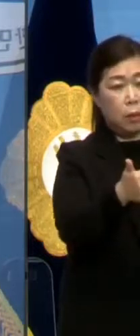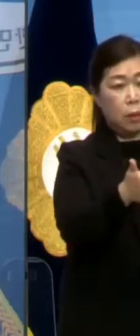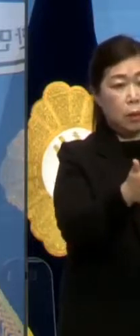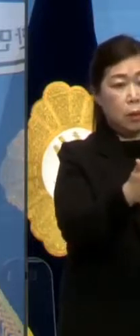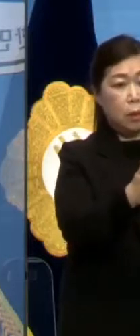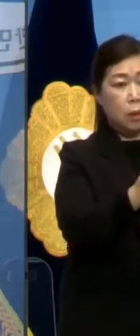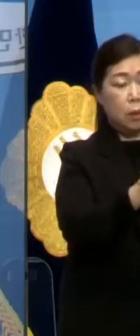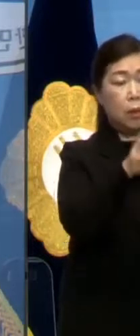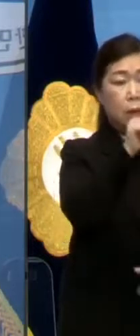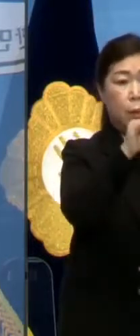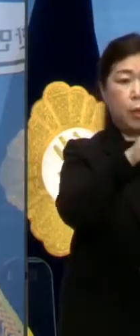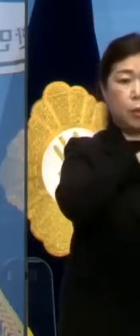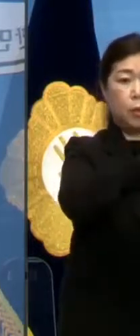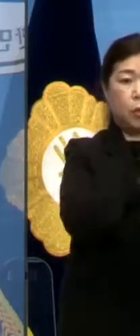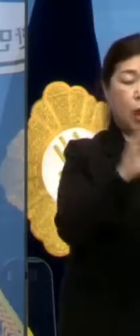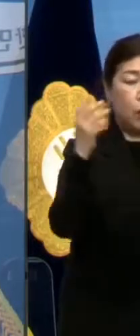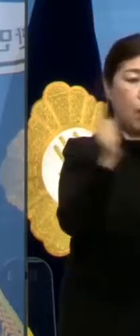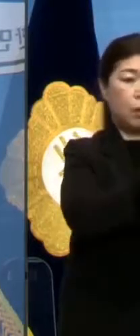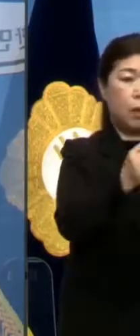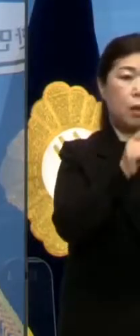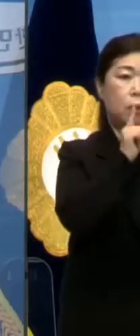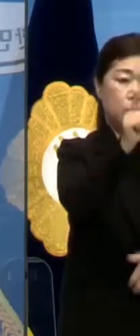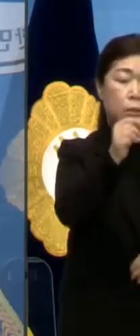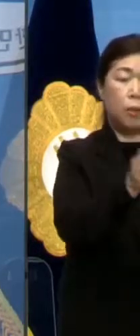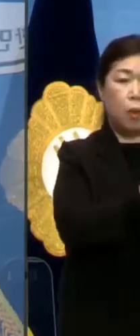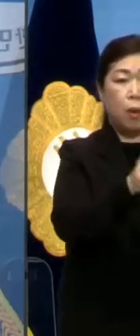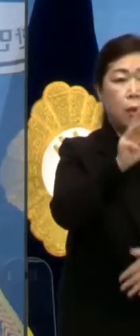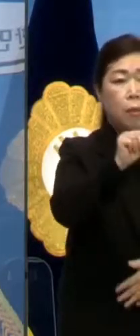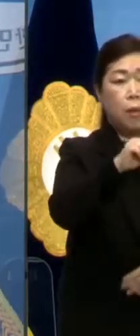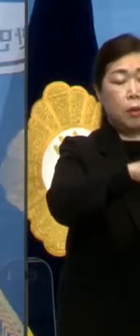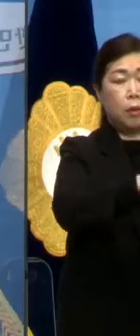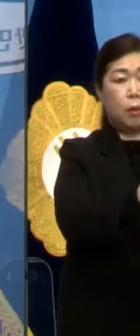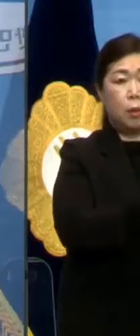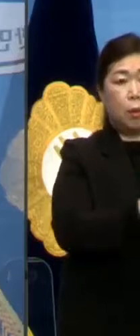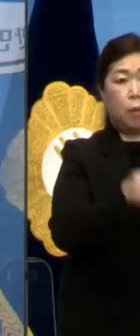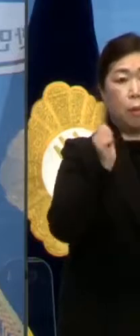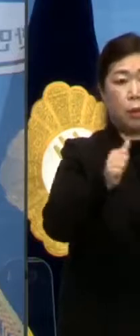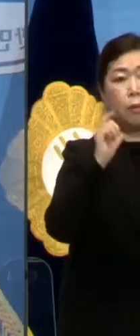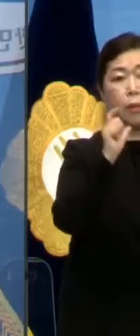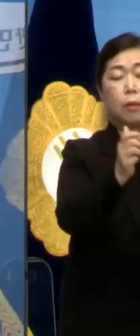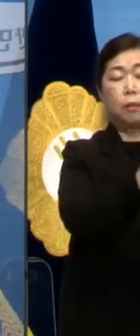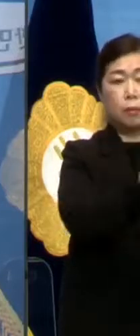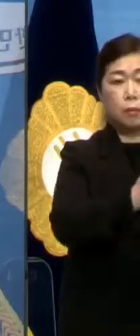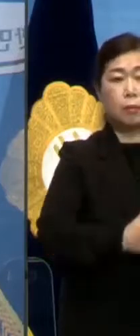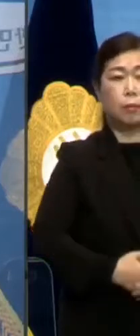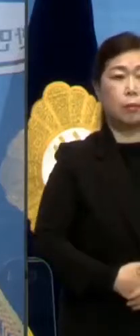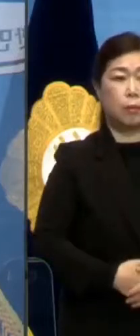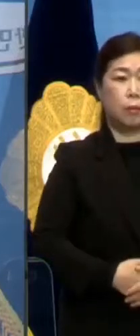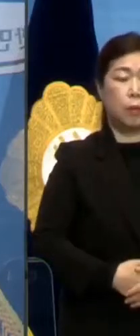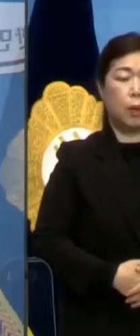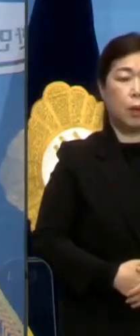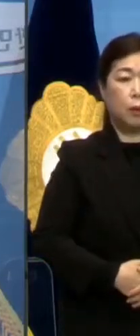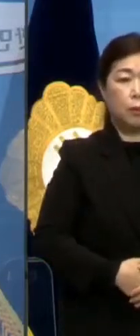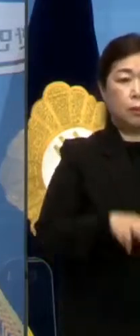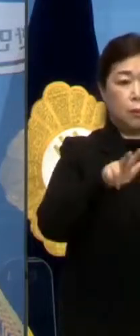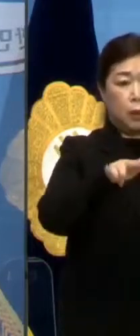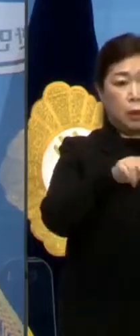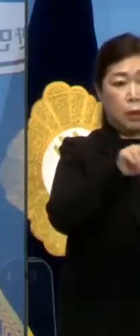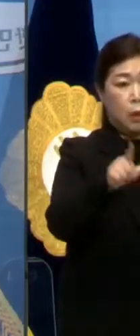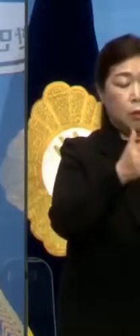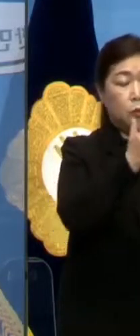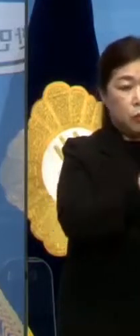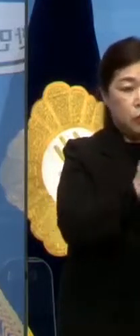아동학대 신고가 접수되고 3만여 건이 아동학대로 판정났습니다. 아직 살아있는